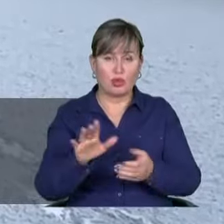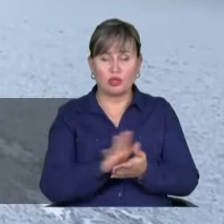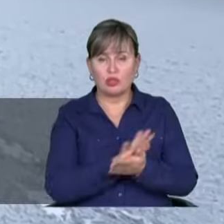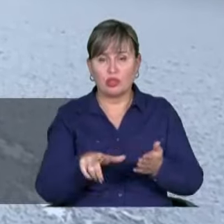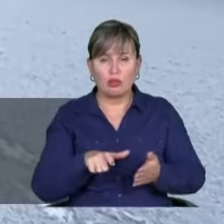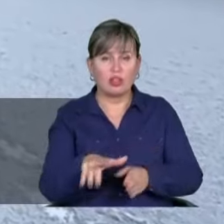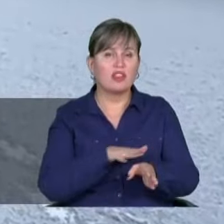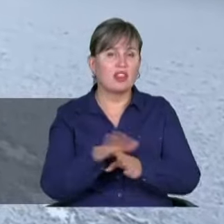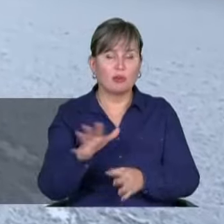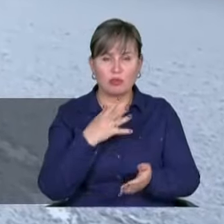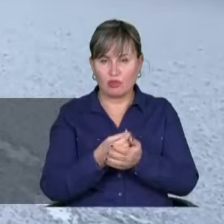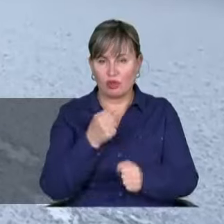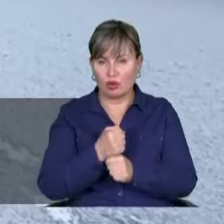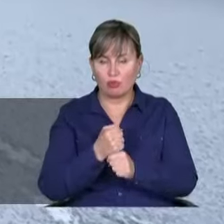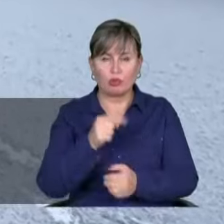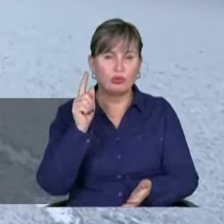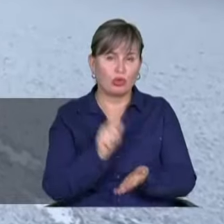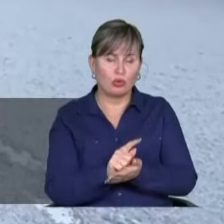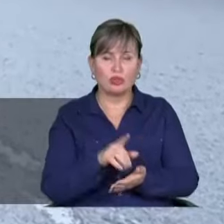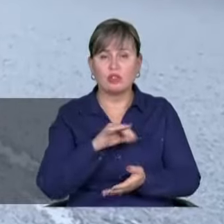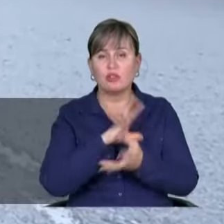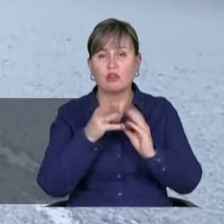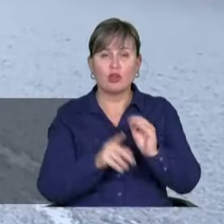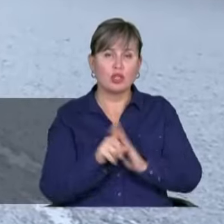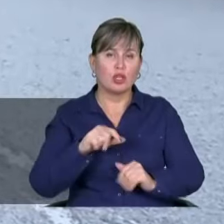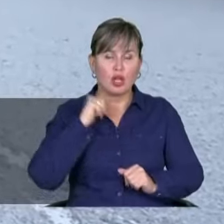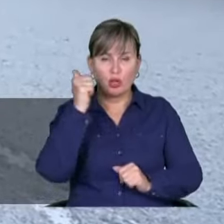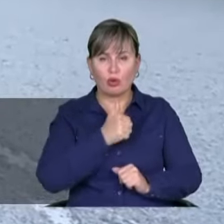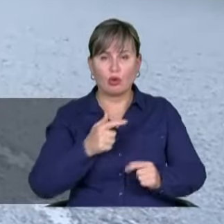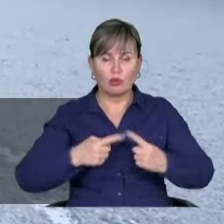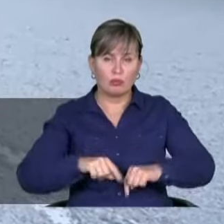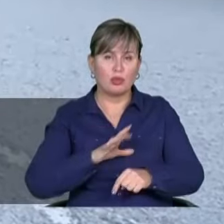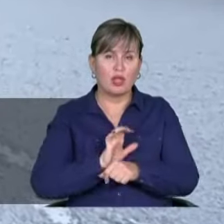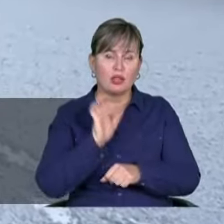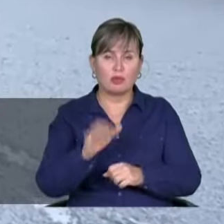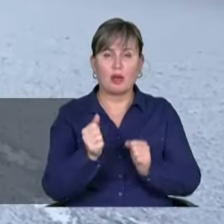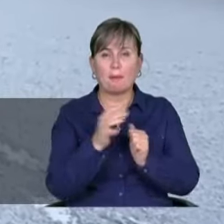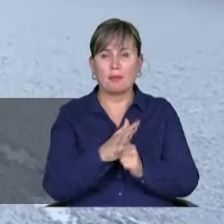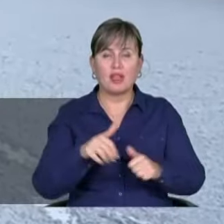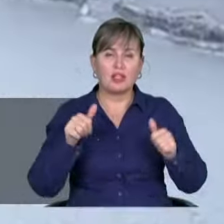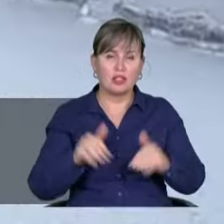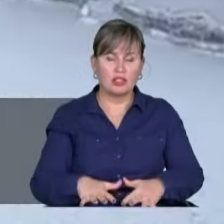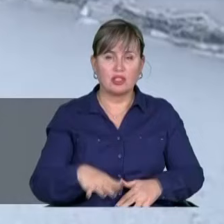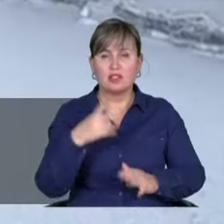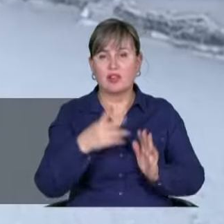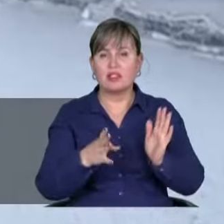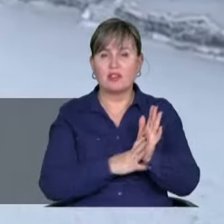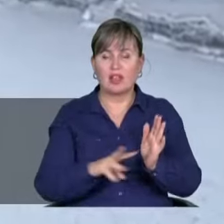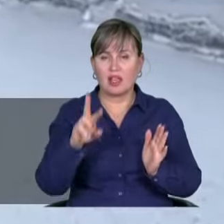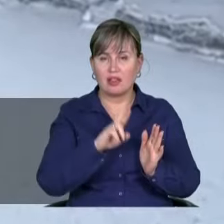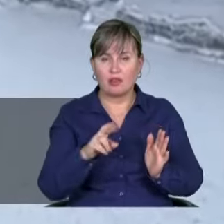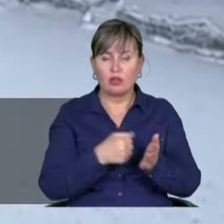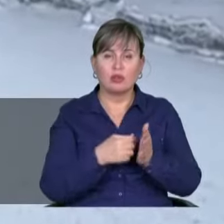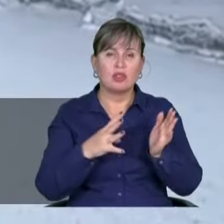не выполнил свою работу должным образом. Всего с начала года подрядчику было отправлено 15 решений. С 29 января по